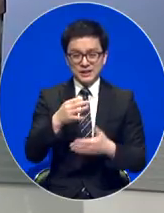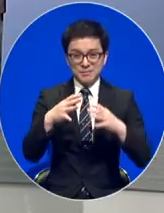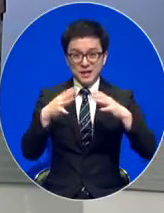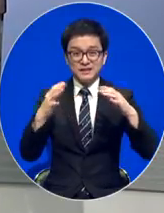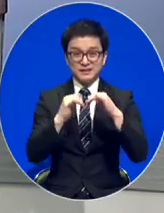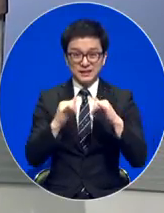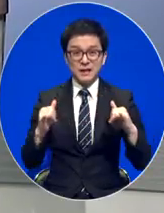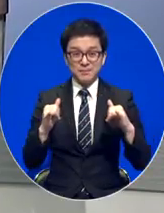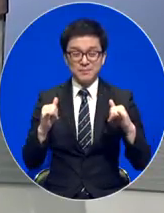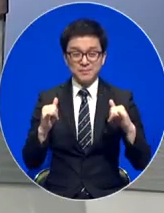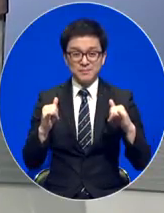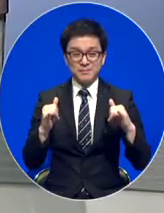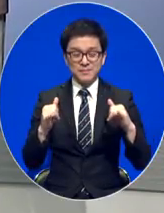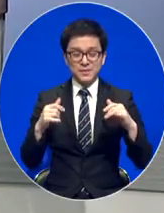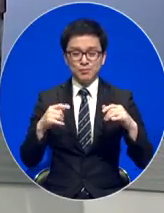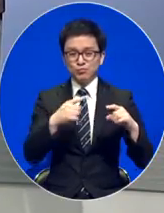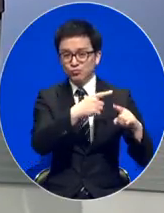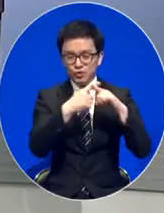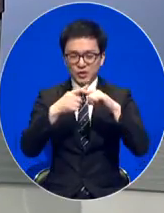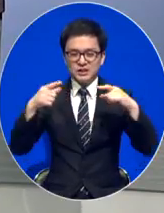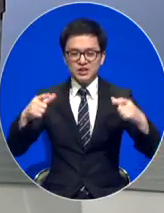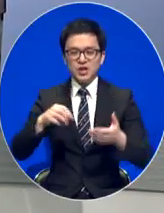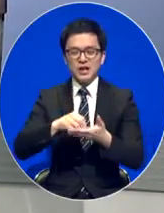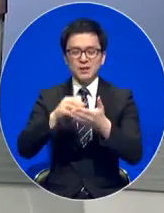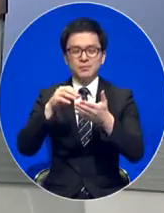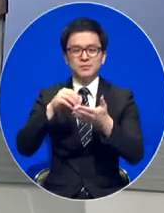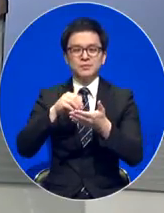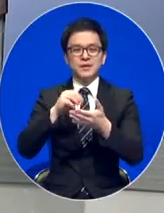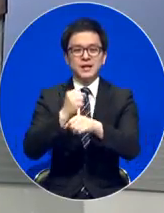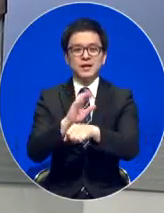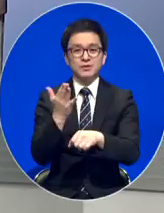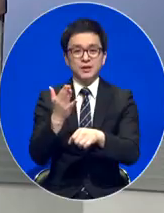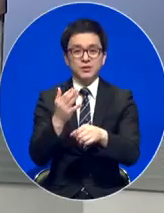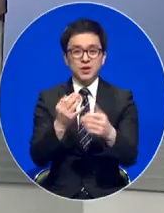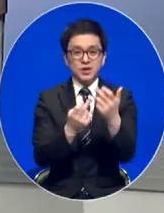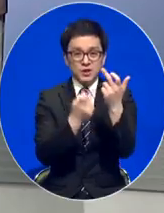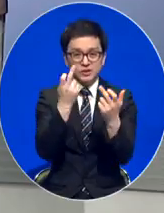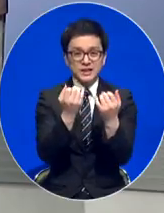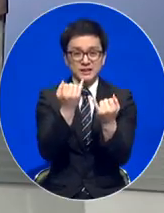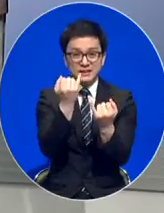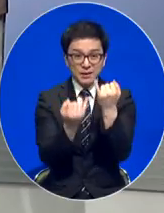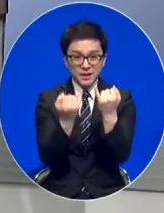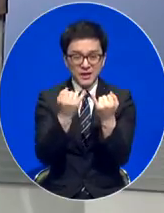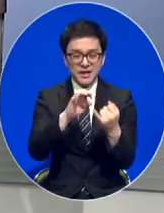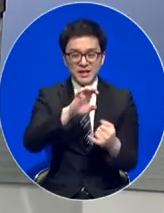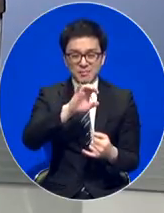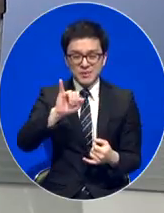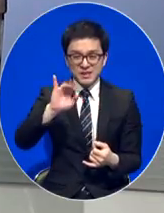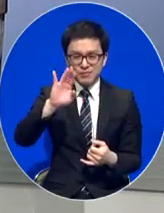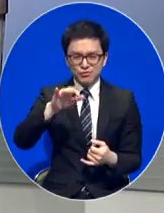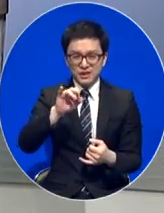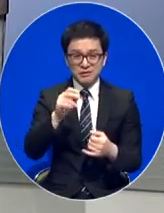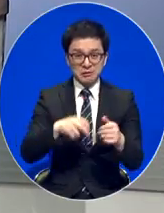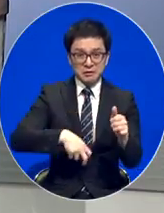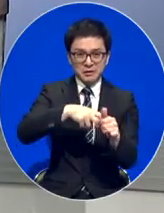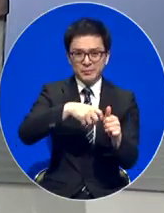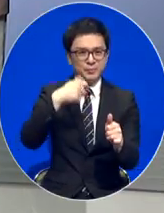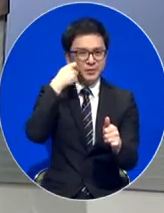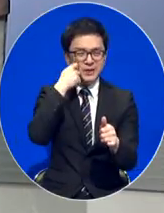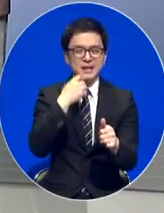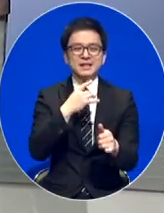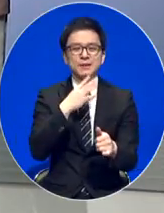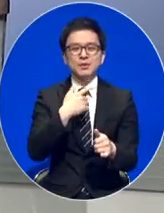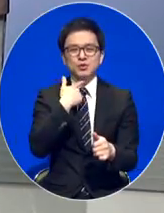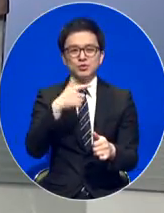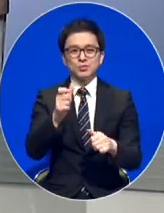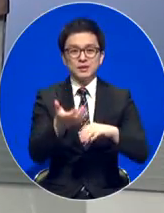피부양자가 지역 가입자로 바뀝니다. 또 형제, 자매는 피부양자로 인정되지 않습니다. 다만 65세 이상